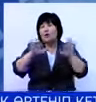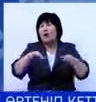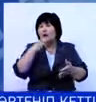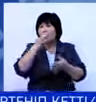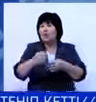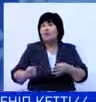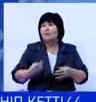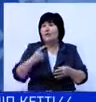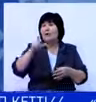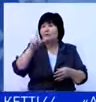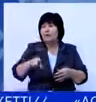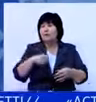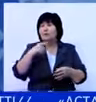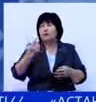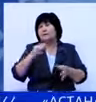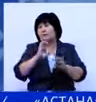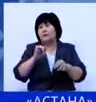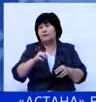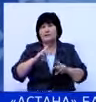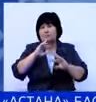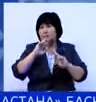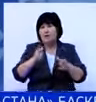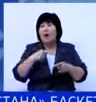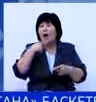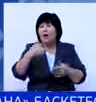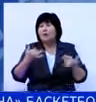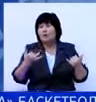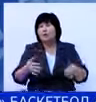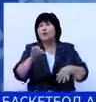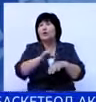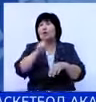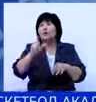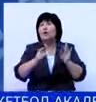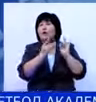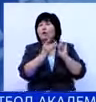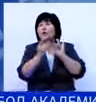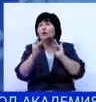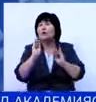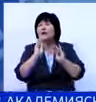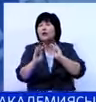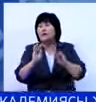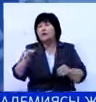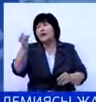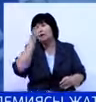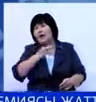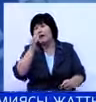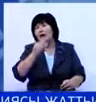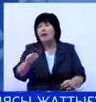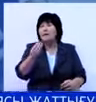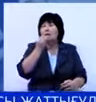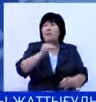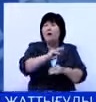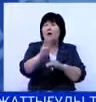сала басшысы бұл пікірді жоққа шығарды. Айтуынша, бүгінде науқастарды төсек жабдықтарымен, дәрі-дәрмекпен, тамақпен